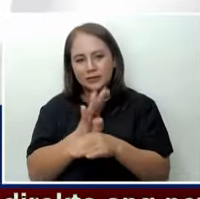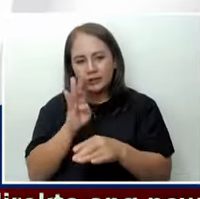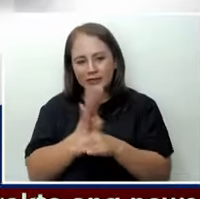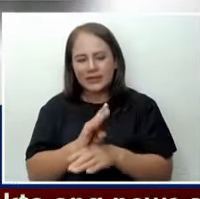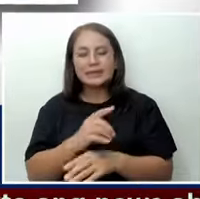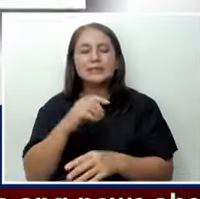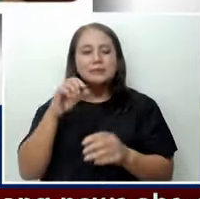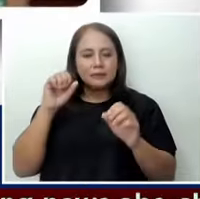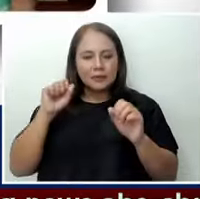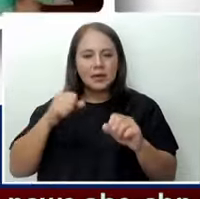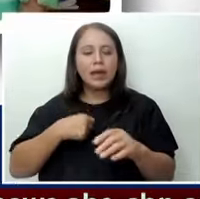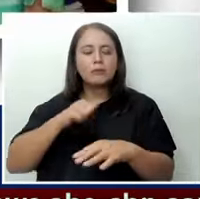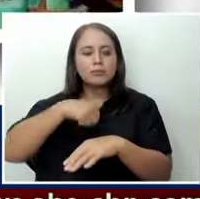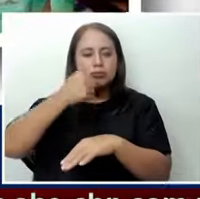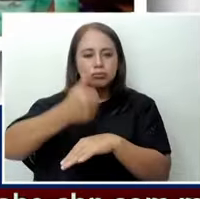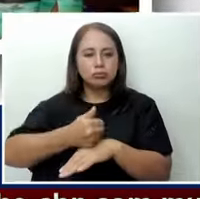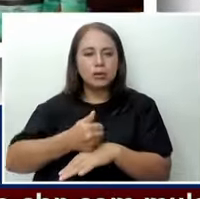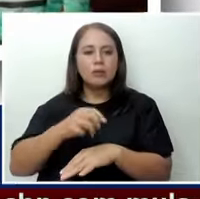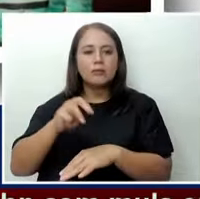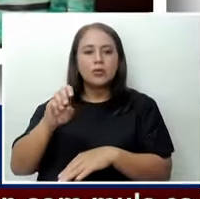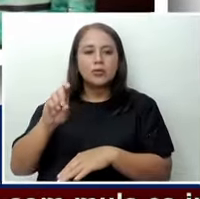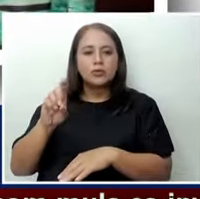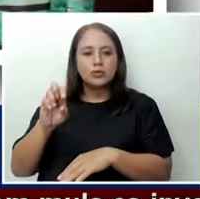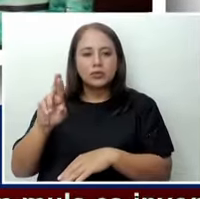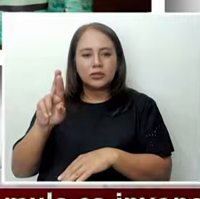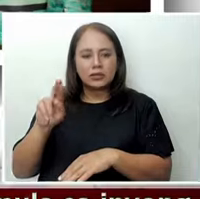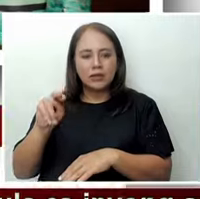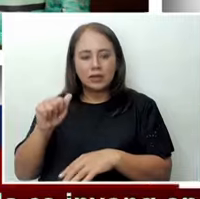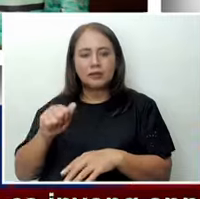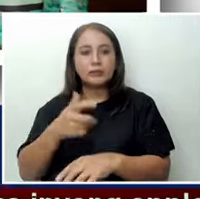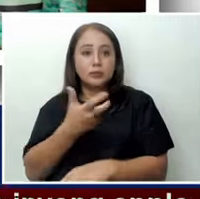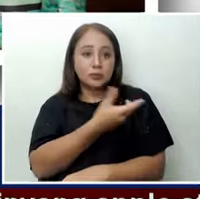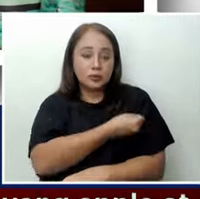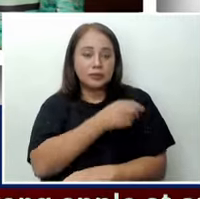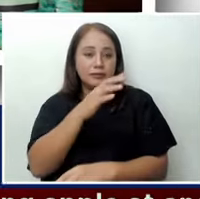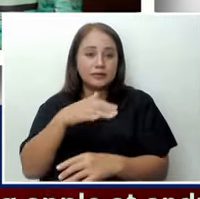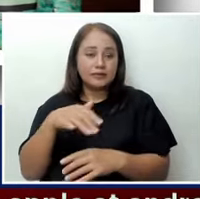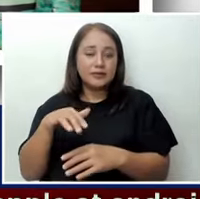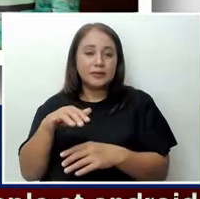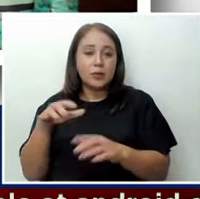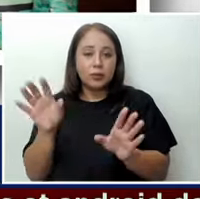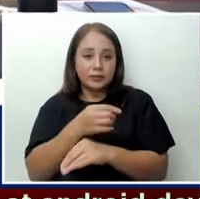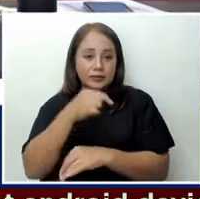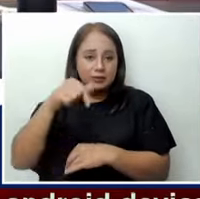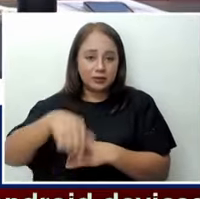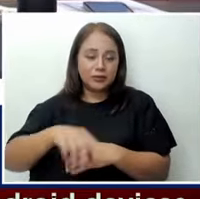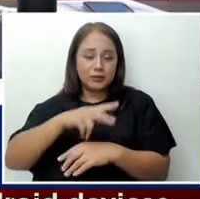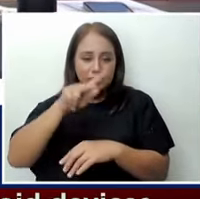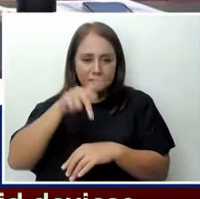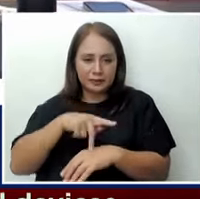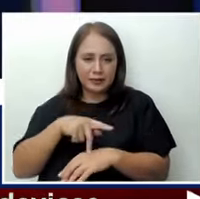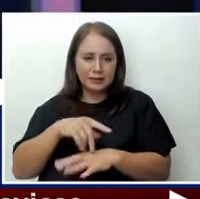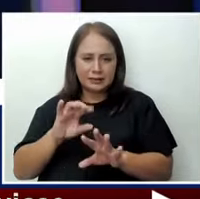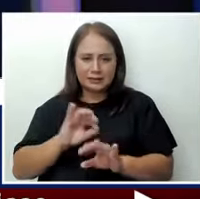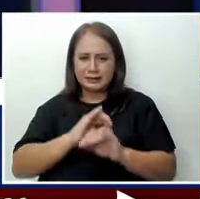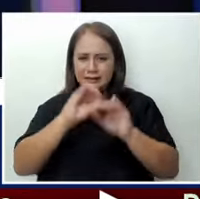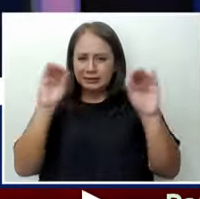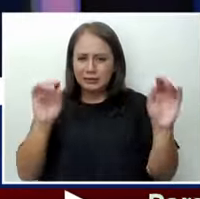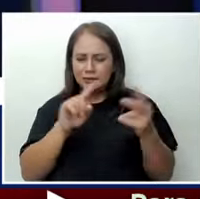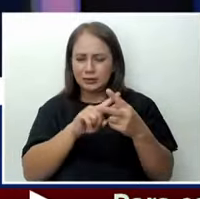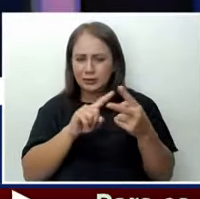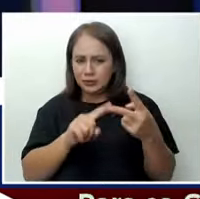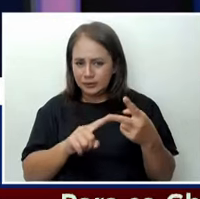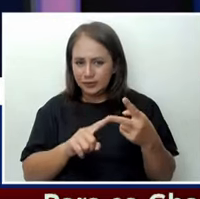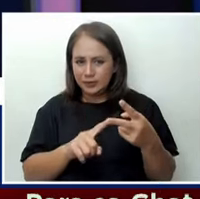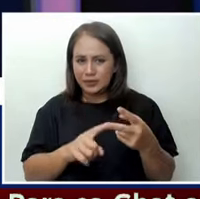nang magtatayo ang Moderna ng vaccine facility sa Pilipinas. What all businesses want are two things, basically. They